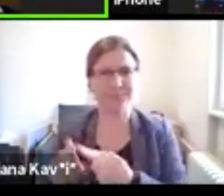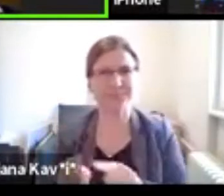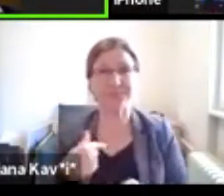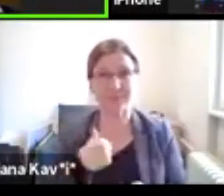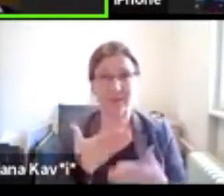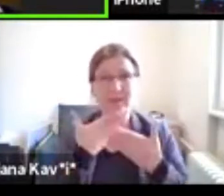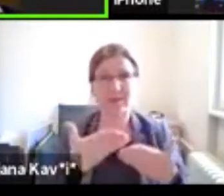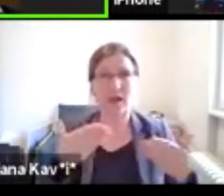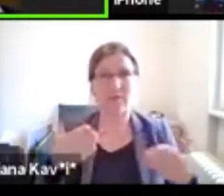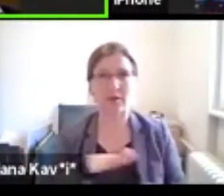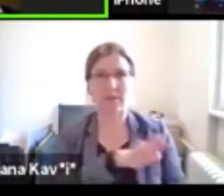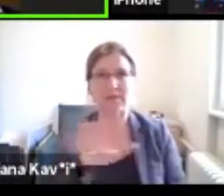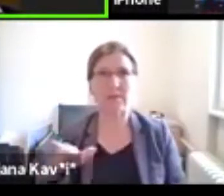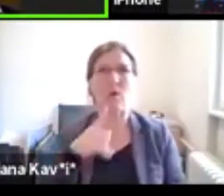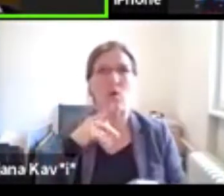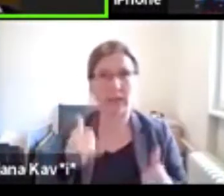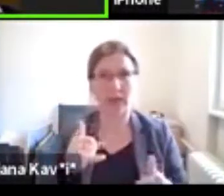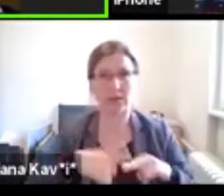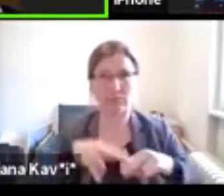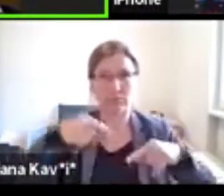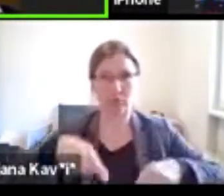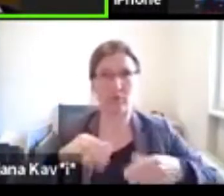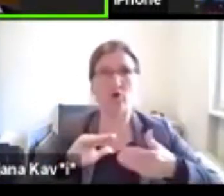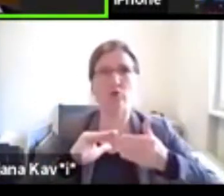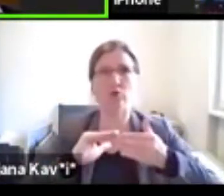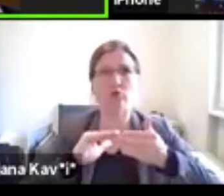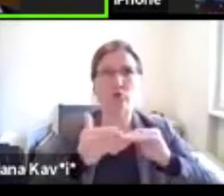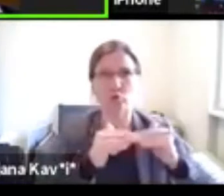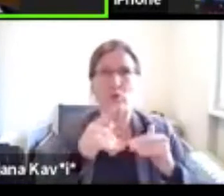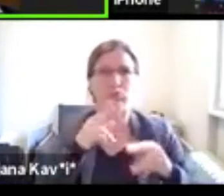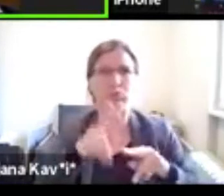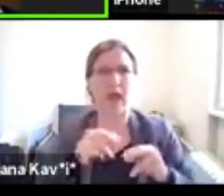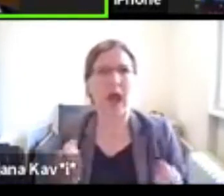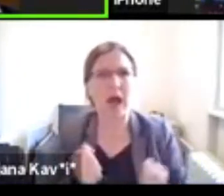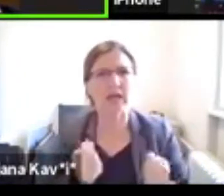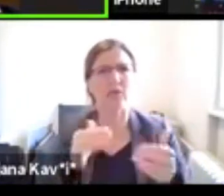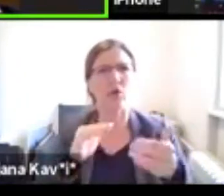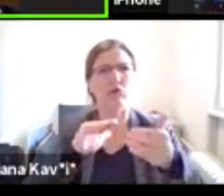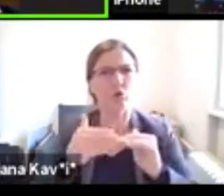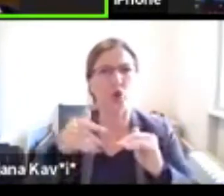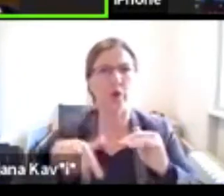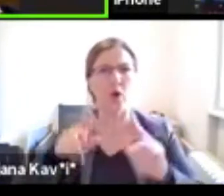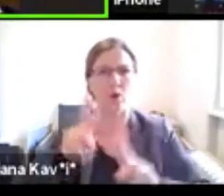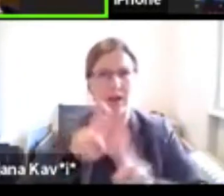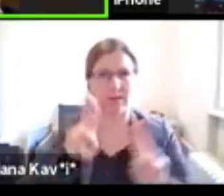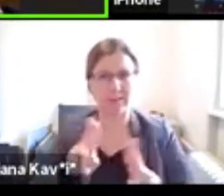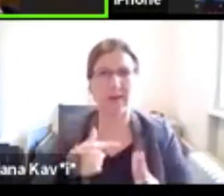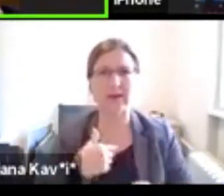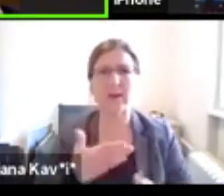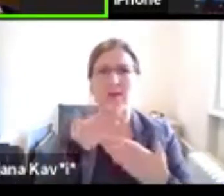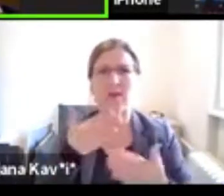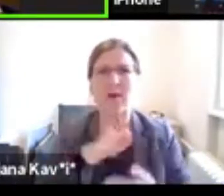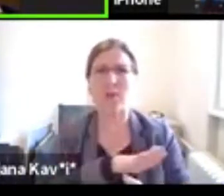danas biti ovdje aktivni svojim sudjelovanjem u raspravama, svi koji ste pripremili određene